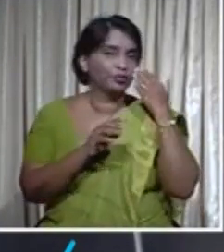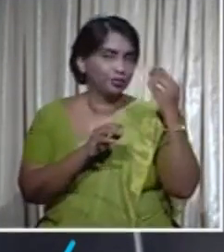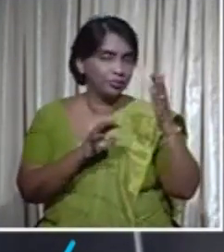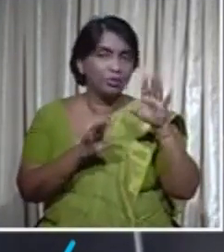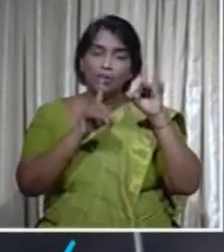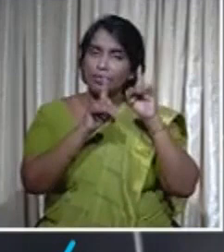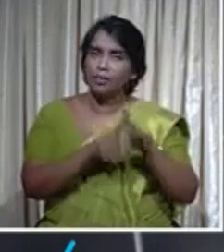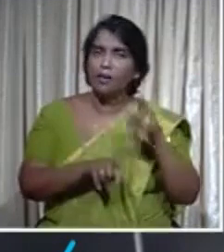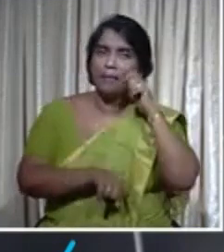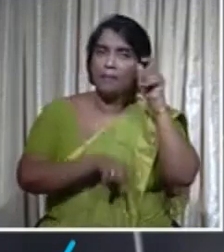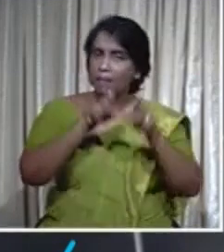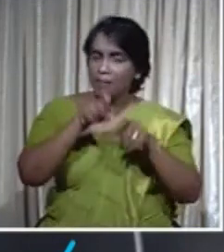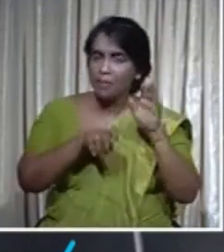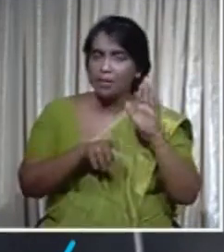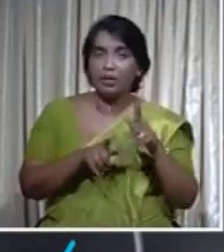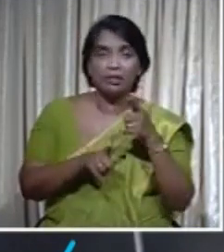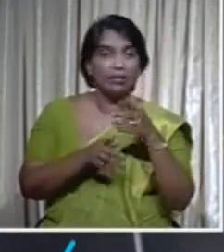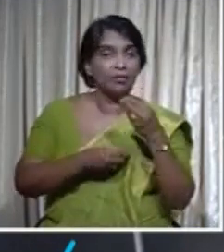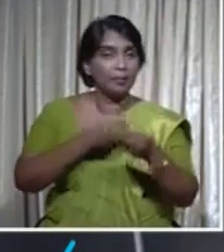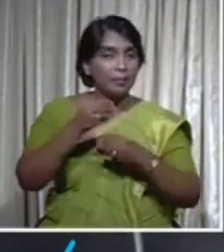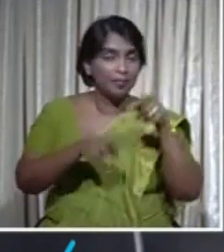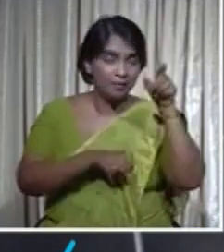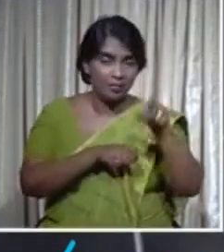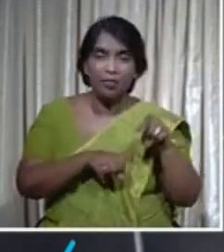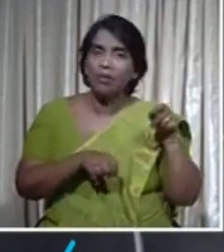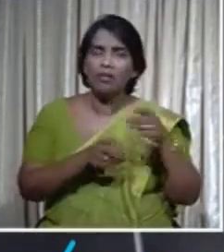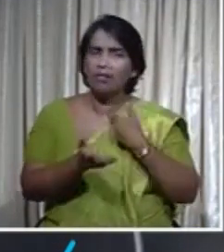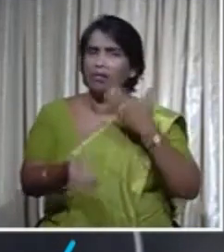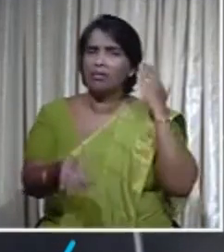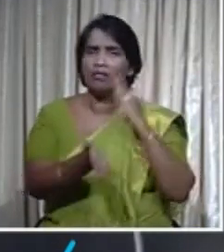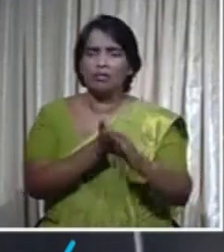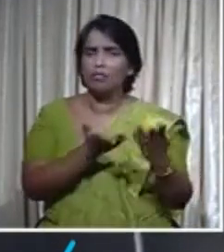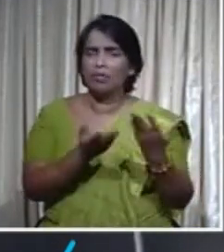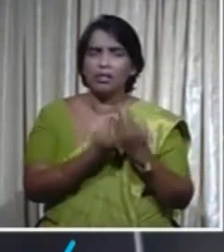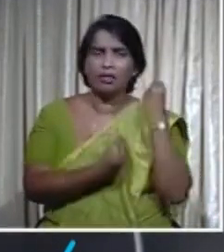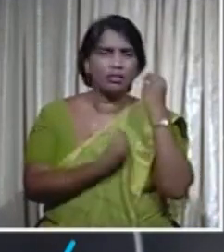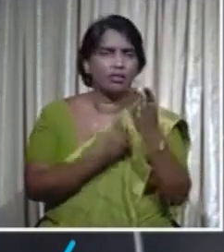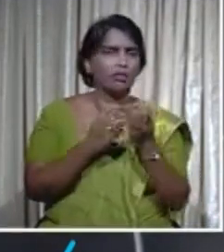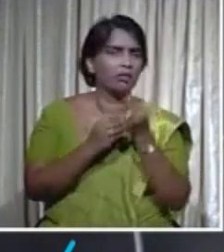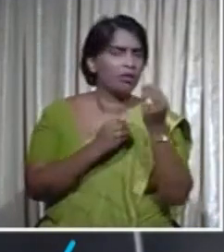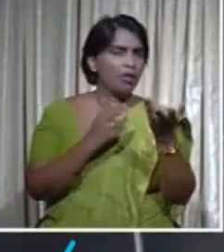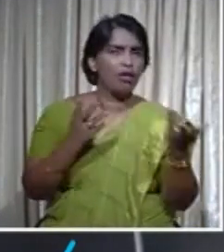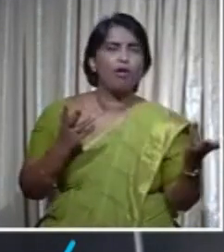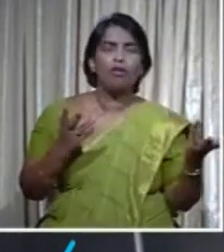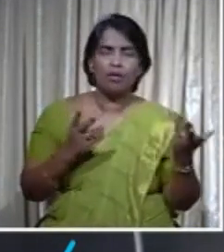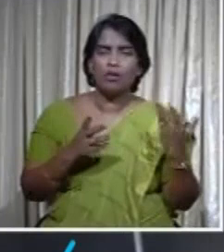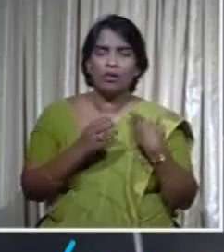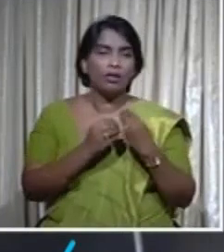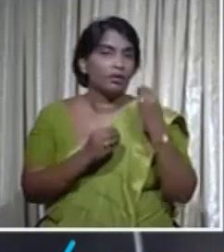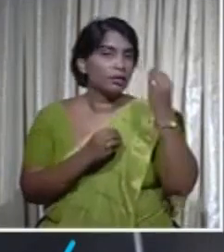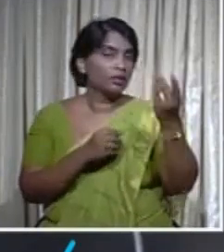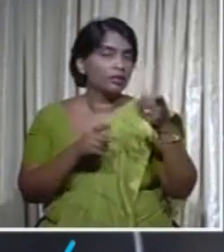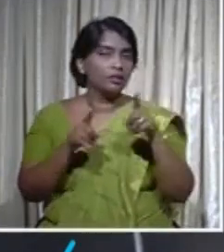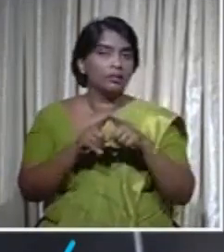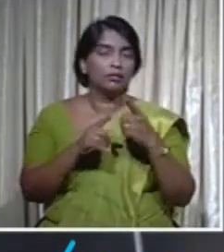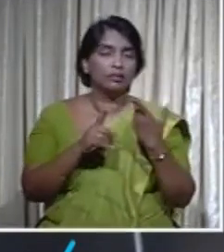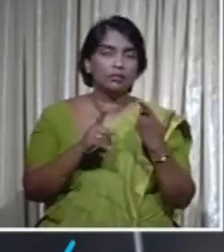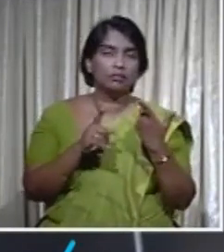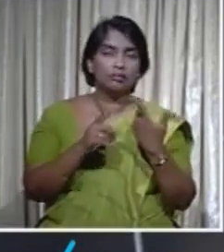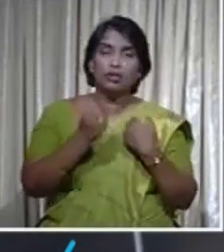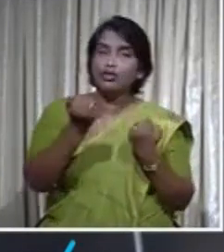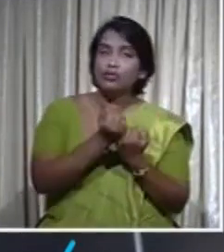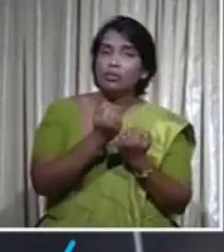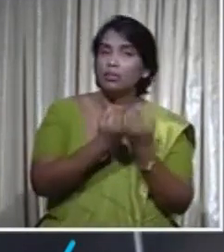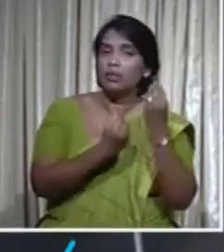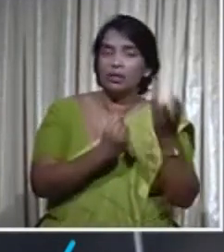என்ன கைமாறை, என்ன சலுகையை அல்லது என்ன முன்னேற்றத்தை கொண்டு வருவதற்கான வாய்ப்பை இந்த அரசு இந்த